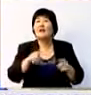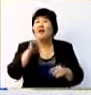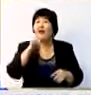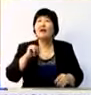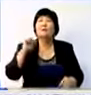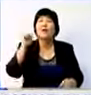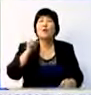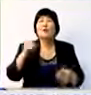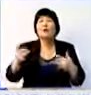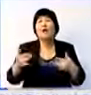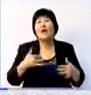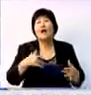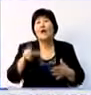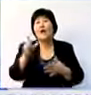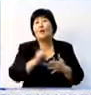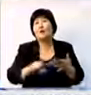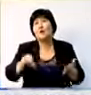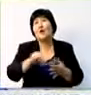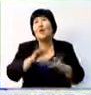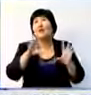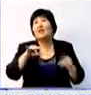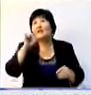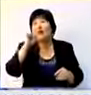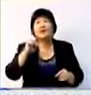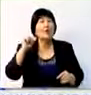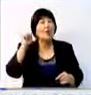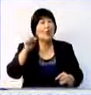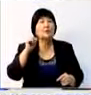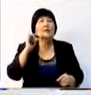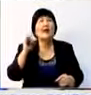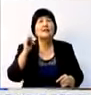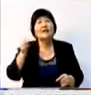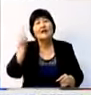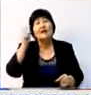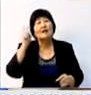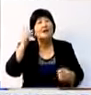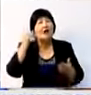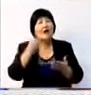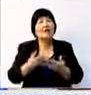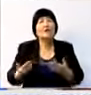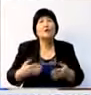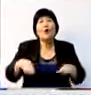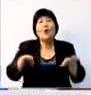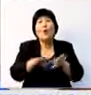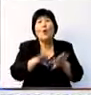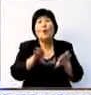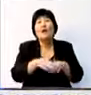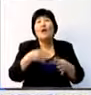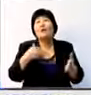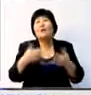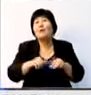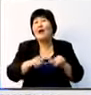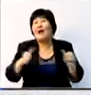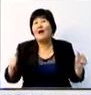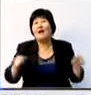қазақ, өзбек композиторларының туындыларын орындады. Жалпы Қазақстан мен Өзбекстанның тарихи шежіресінде киелі қоныстарында ұқсастық пен бір-бірінен ажырата